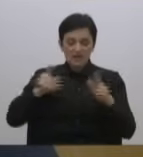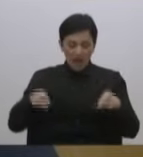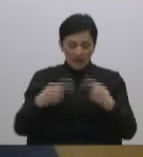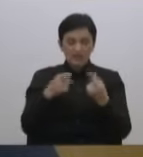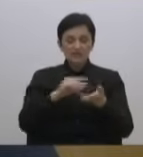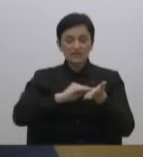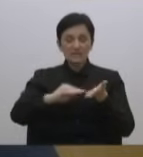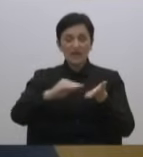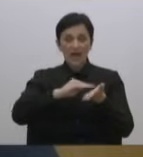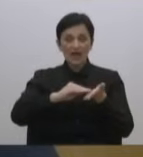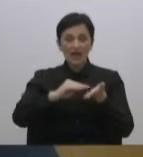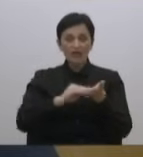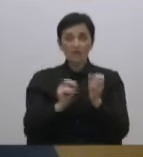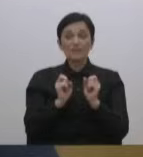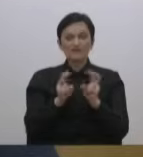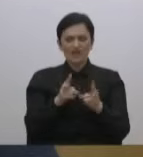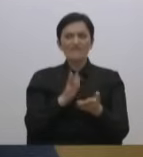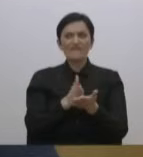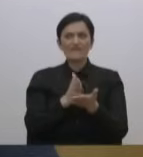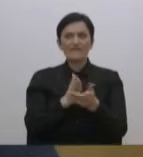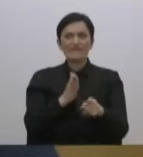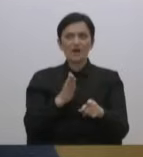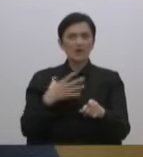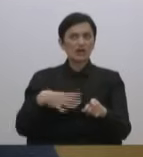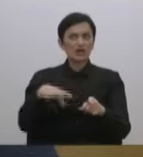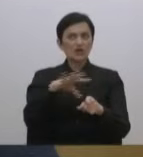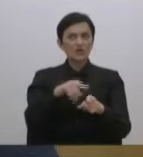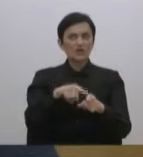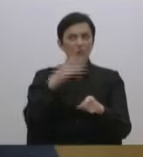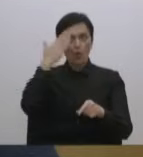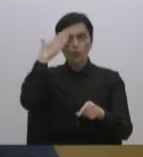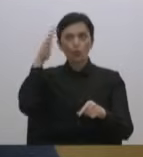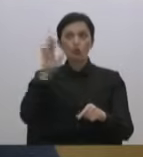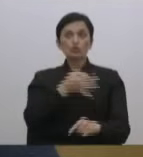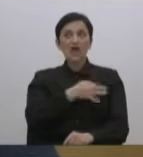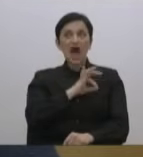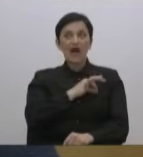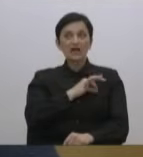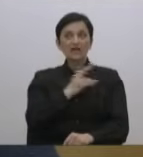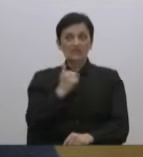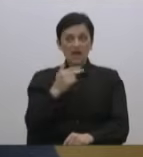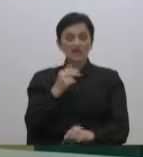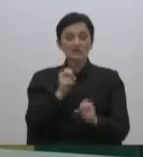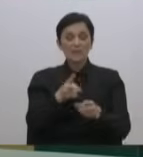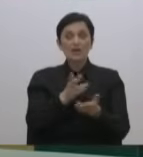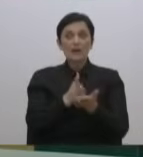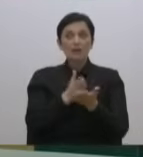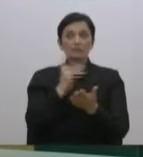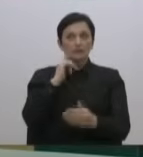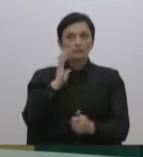წერია რომ საფრთხეები არსებობს ამ ქვეყანაში უცხოური აგენტების და საფრთხეები არსებობს.